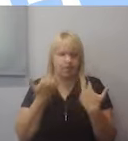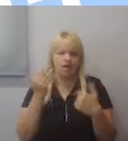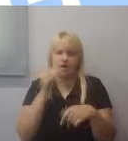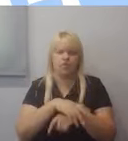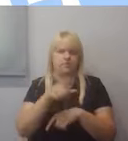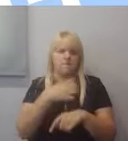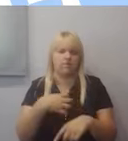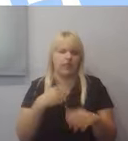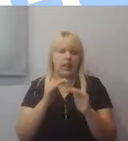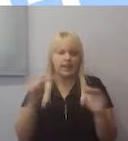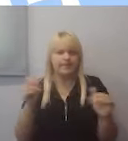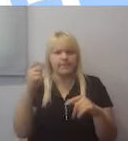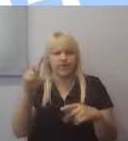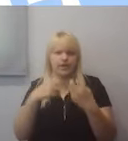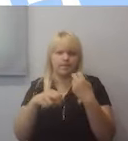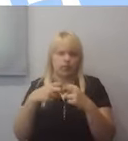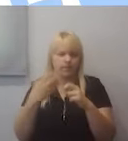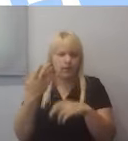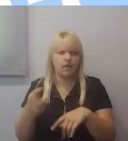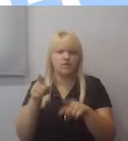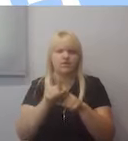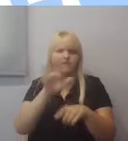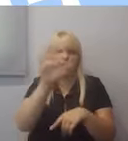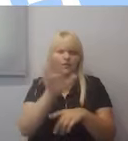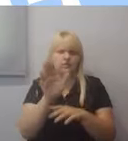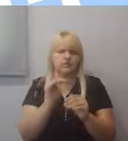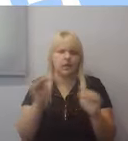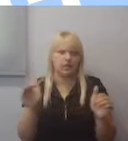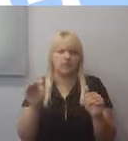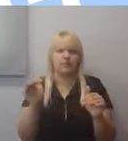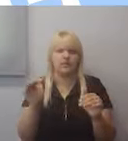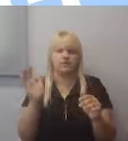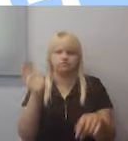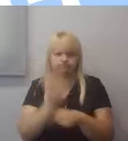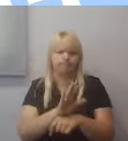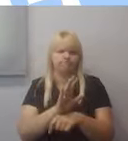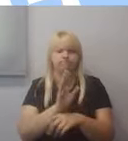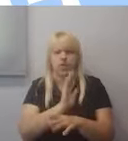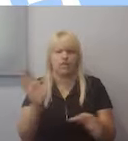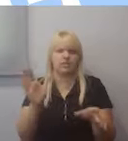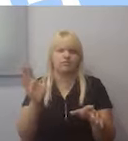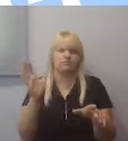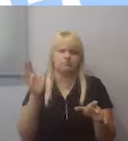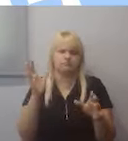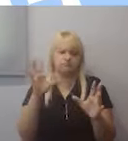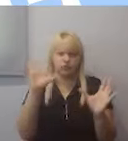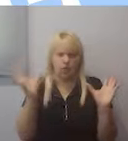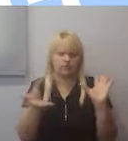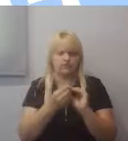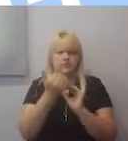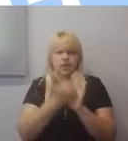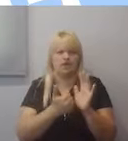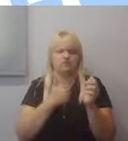vairāk problēma to es skatos valstiski ja būtu jāuzliek par pienākumu tādus vest un un tur nebūtu nekāda sakara ar